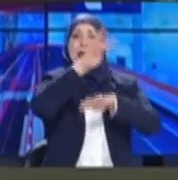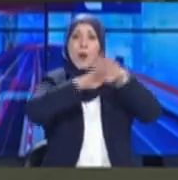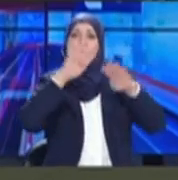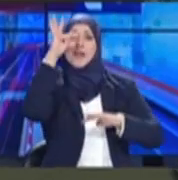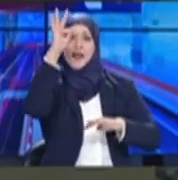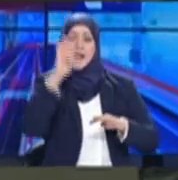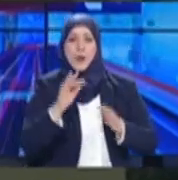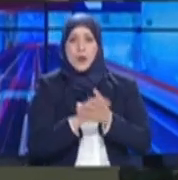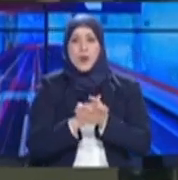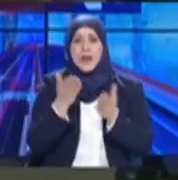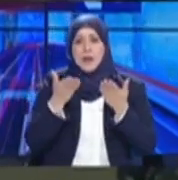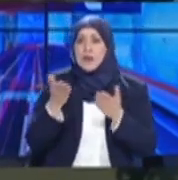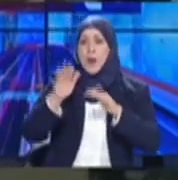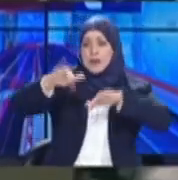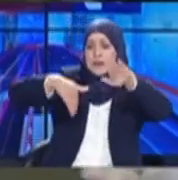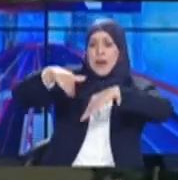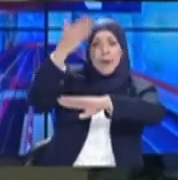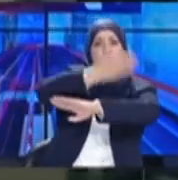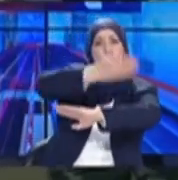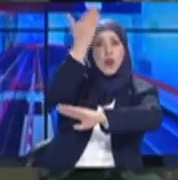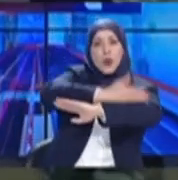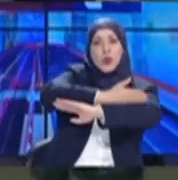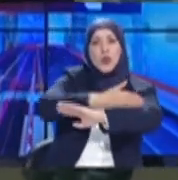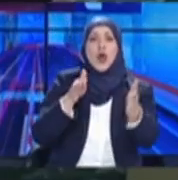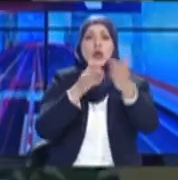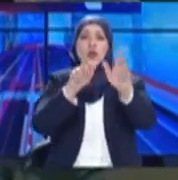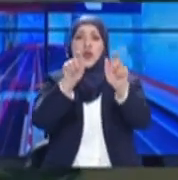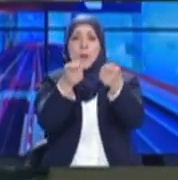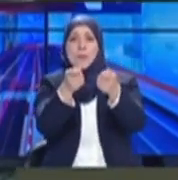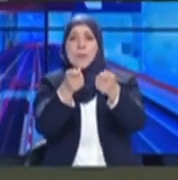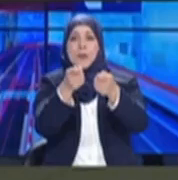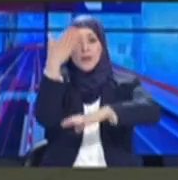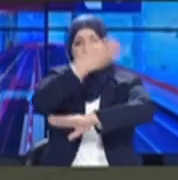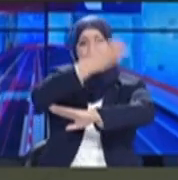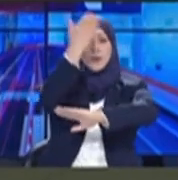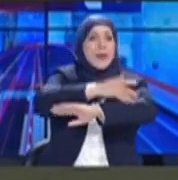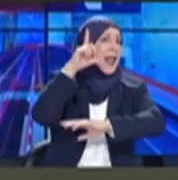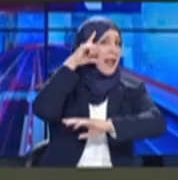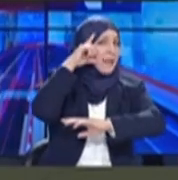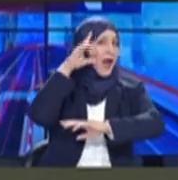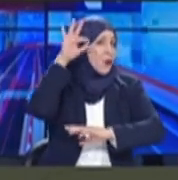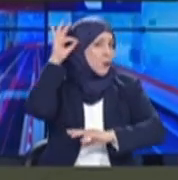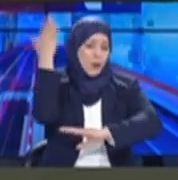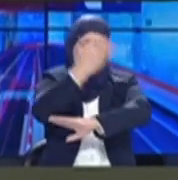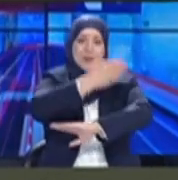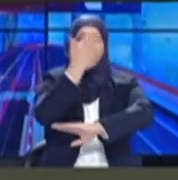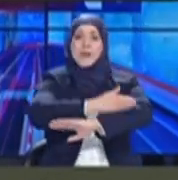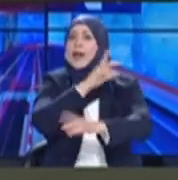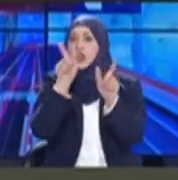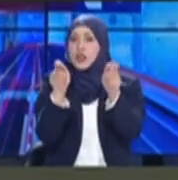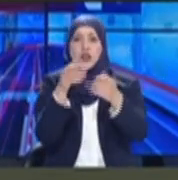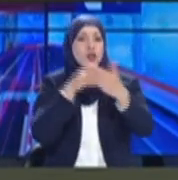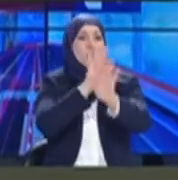على مستوى المعابر الحدوديه توقفت الحركه تماما في معبر الذهيبه وكذلك راس جدير ولا يسمح فقط